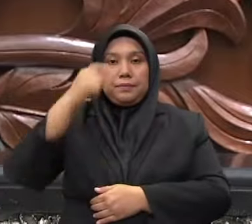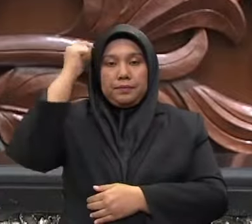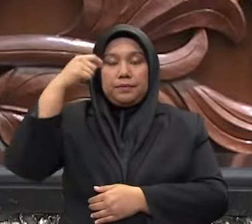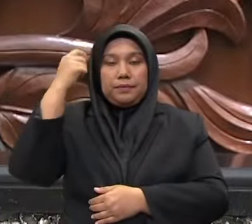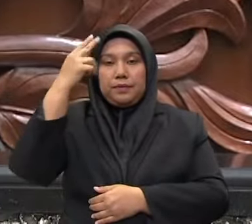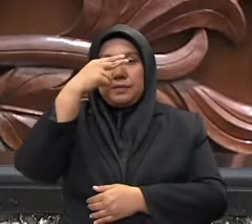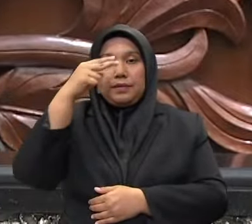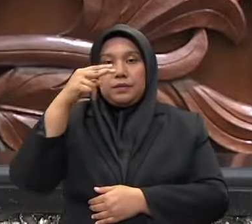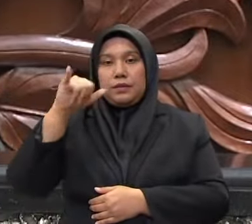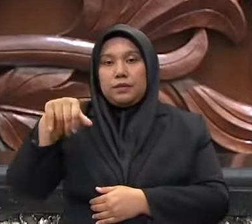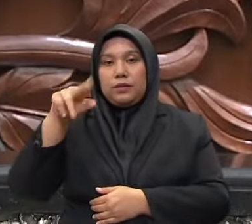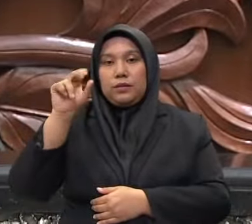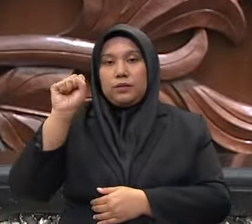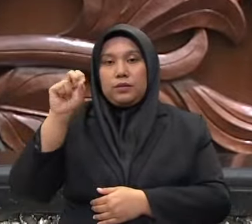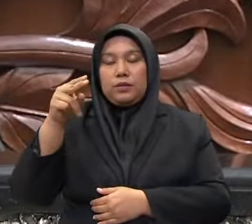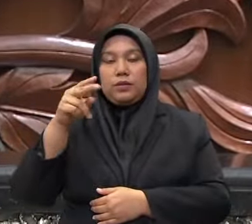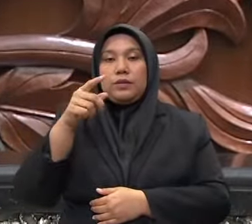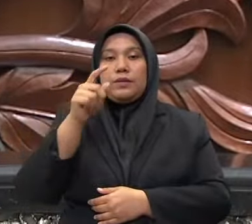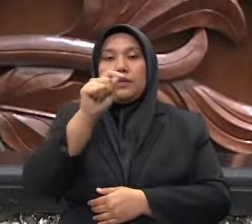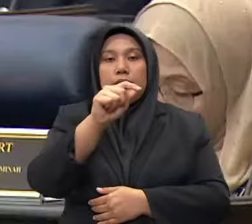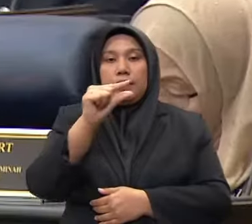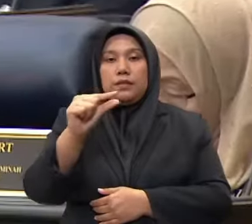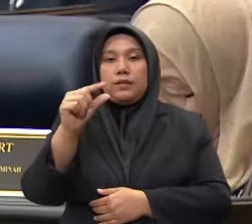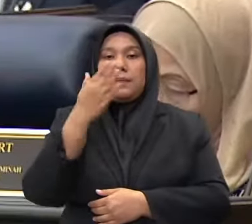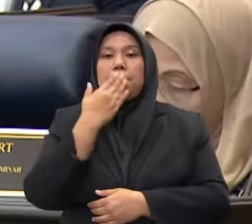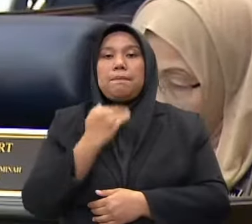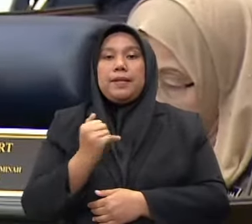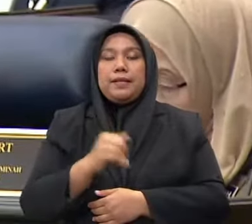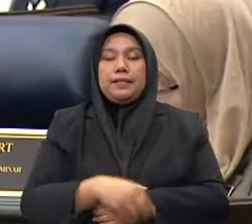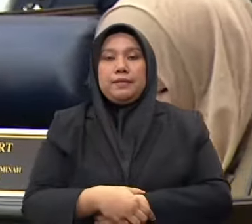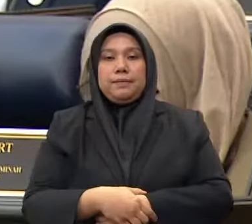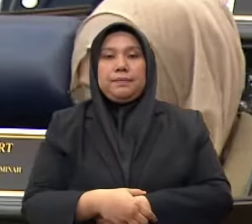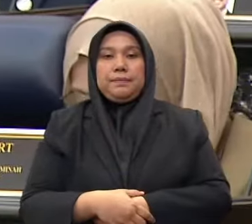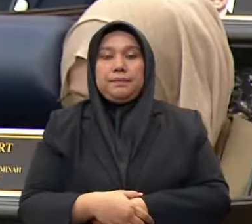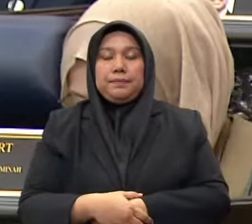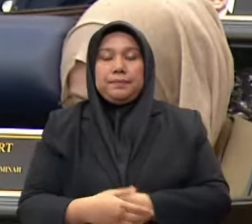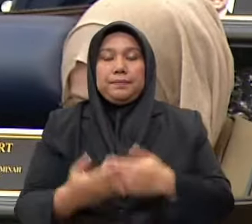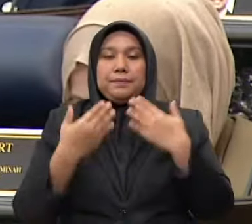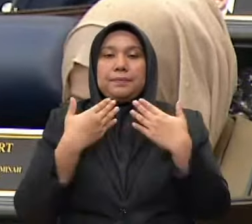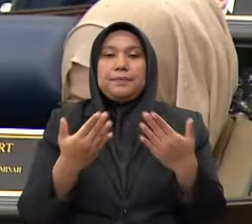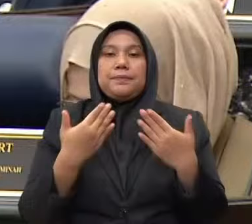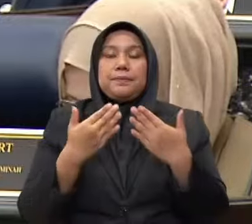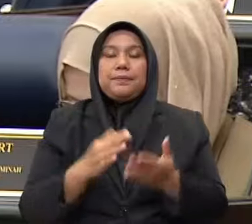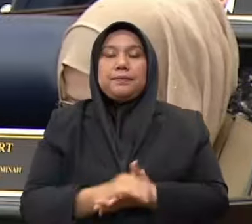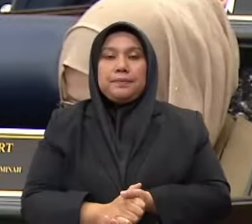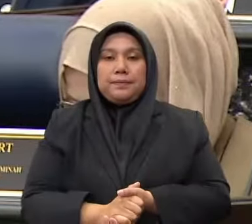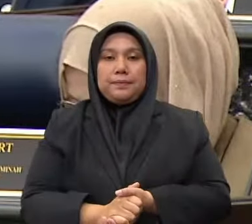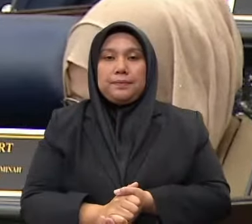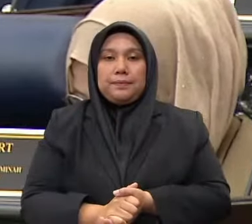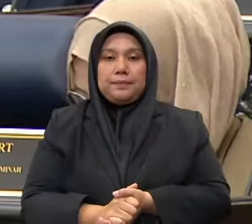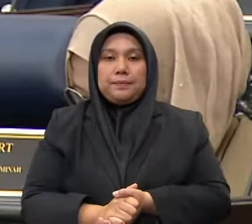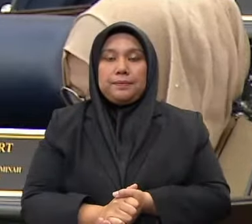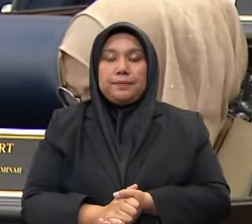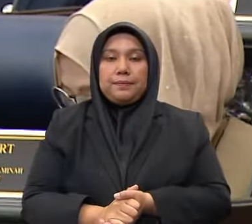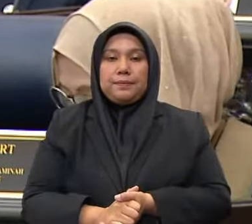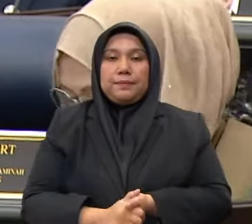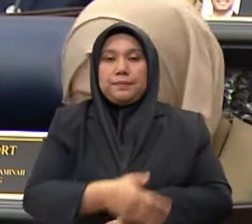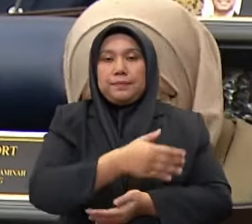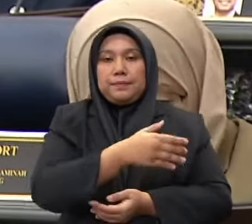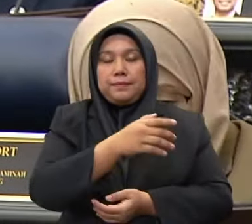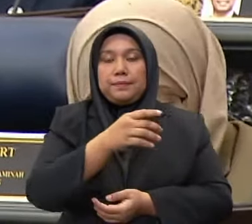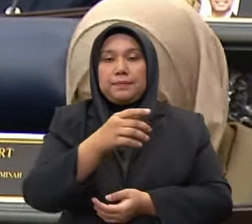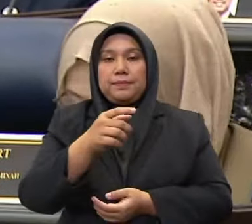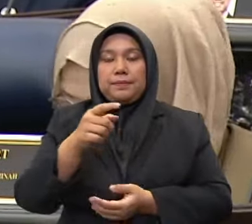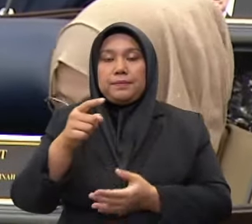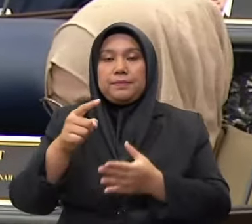bin Abdul Wahab Tanjung Manis Terima kasih Tan Sri yang di-pertua bulan puasa